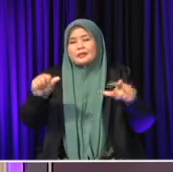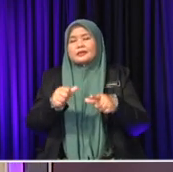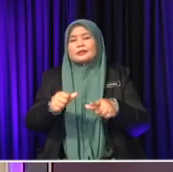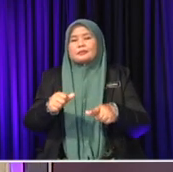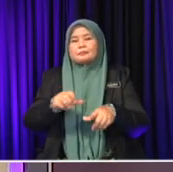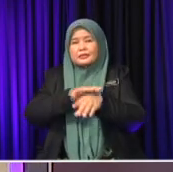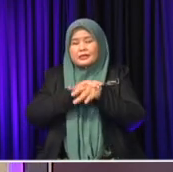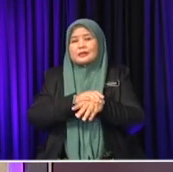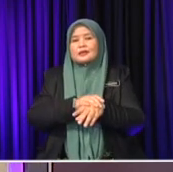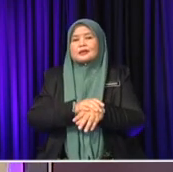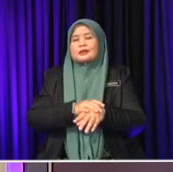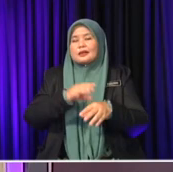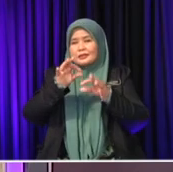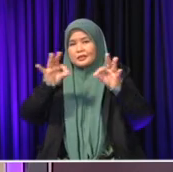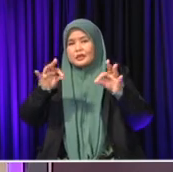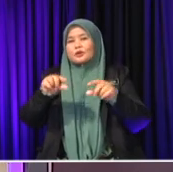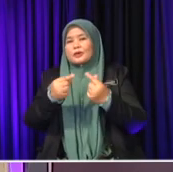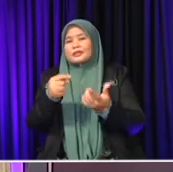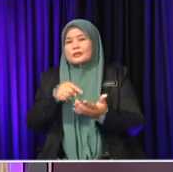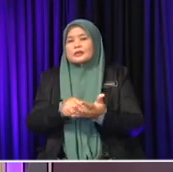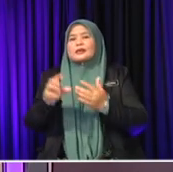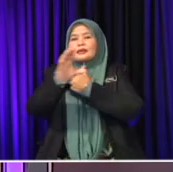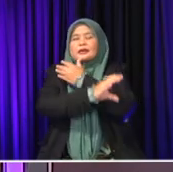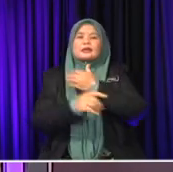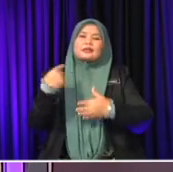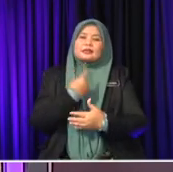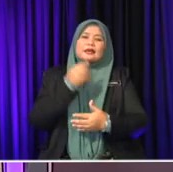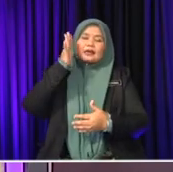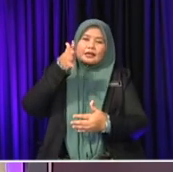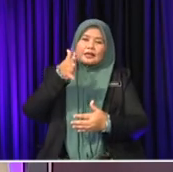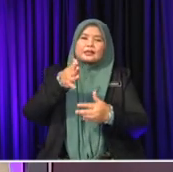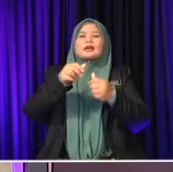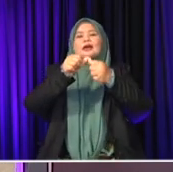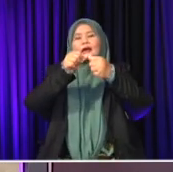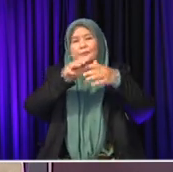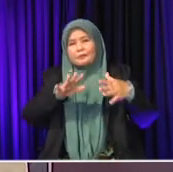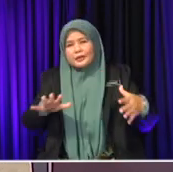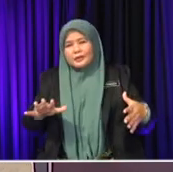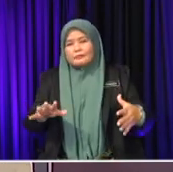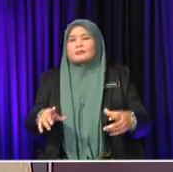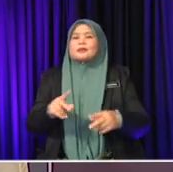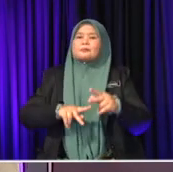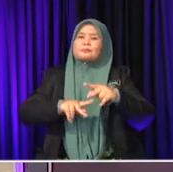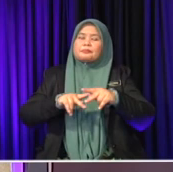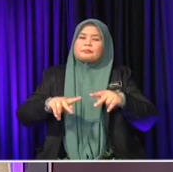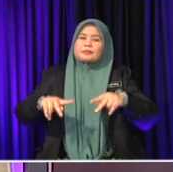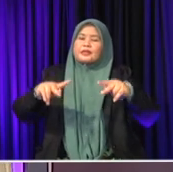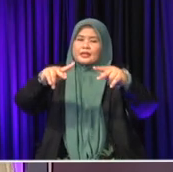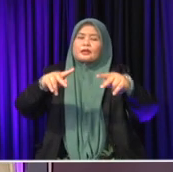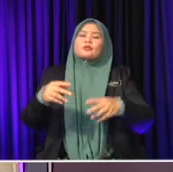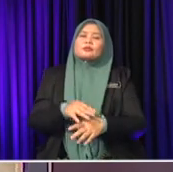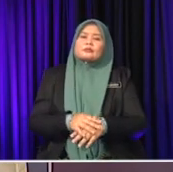ini Insyaallah negara kita akan dalam keadaan Harmoni di mana peringkat pun sama ada di peringkat di